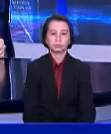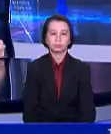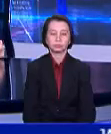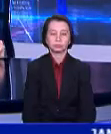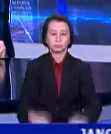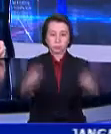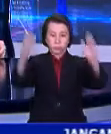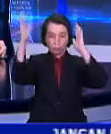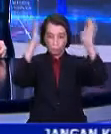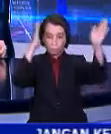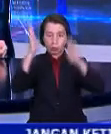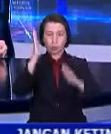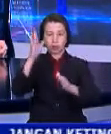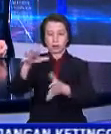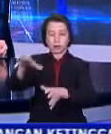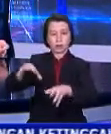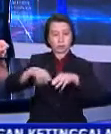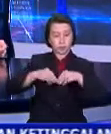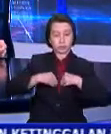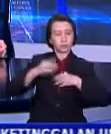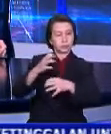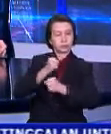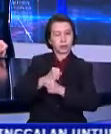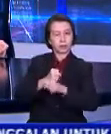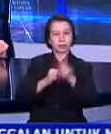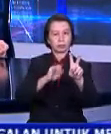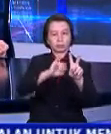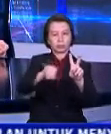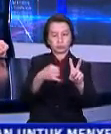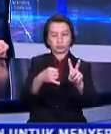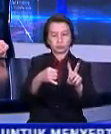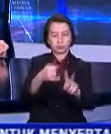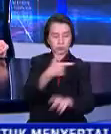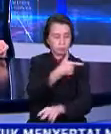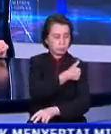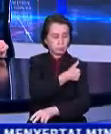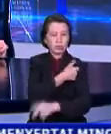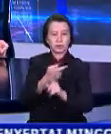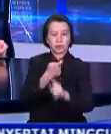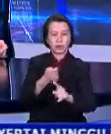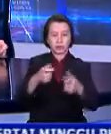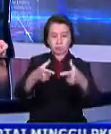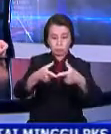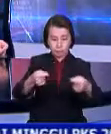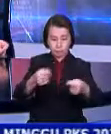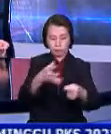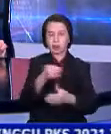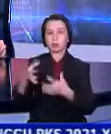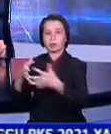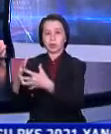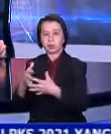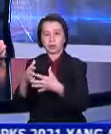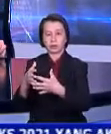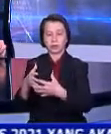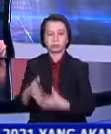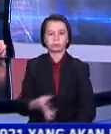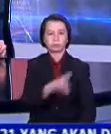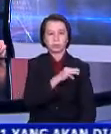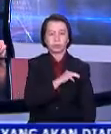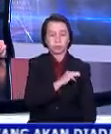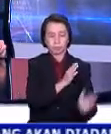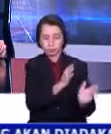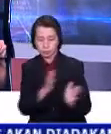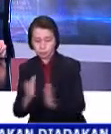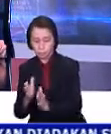Saudara, Malaysia akan menerima 2 juta dos vaksin daripada Jepun dan Amerika Syarikat. Menurut Menteri Penyelaras